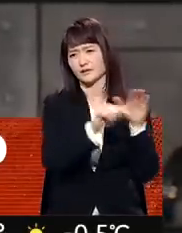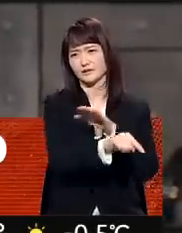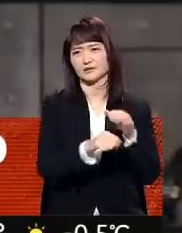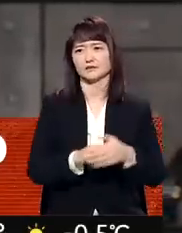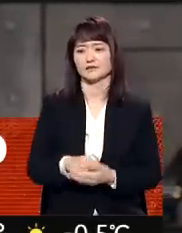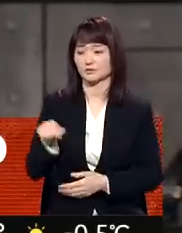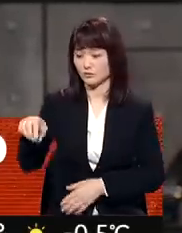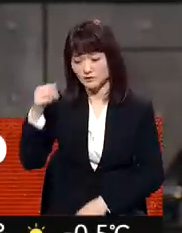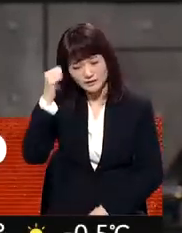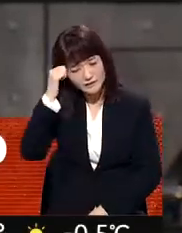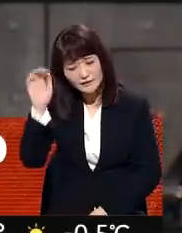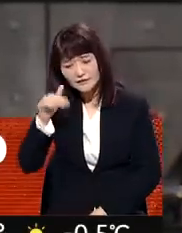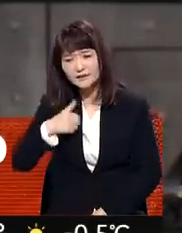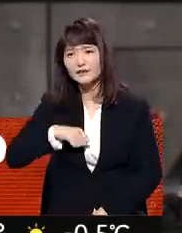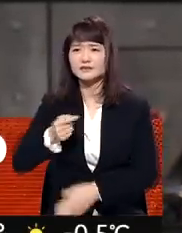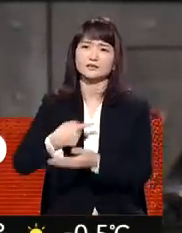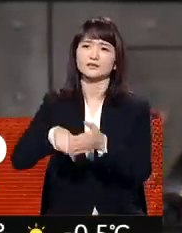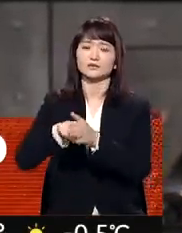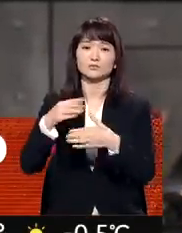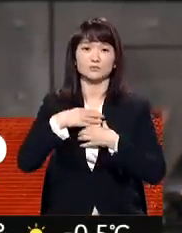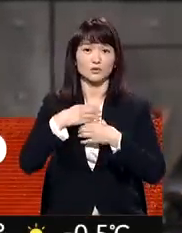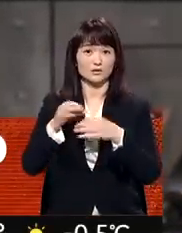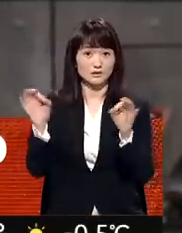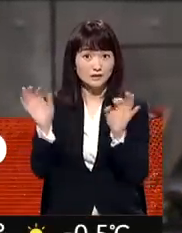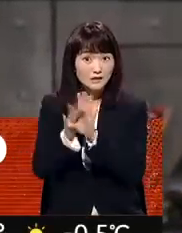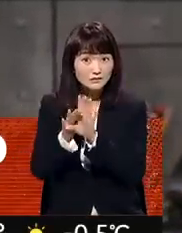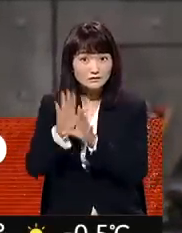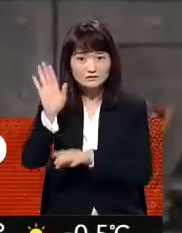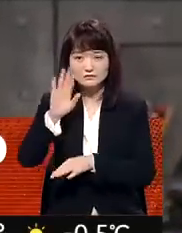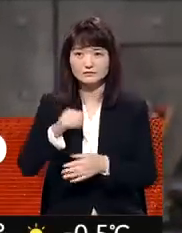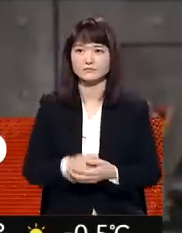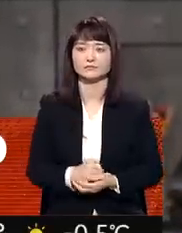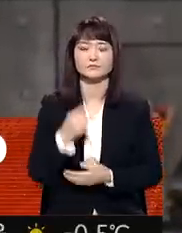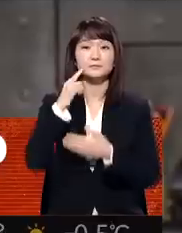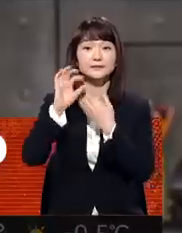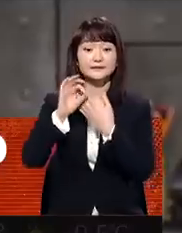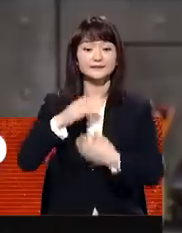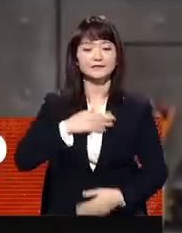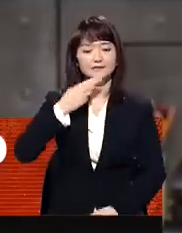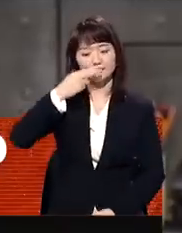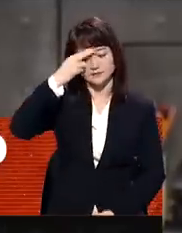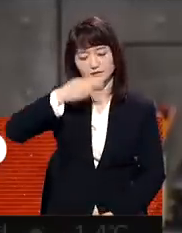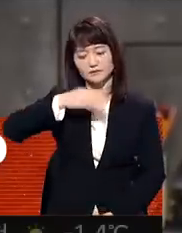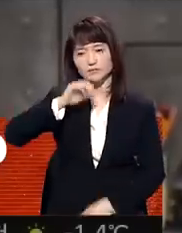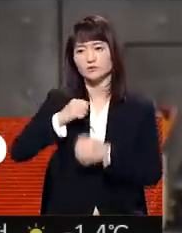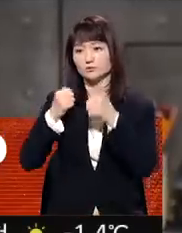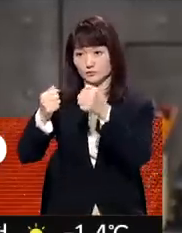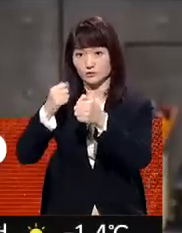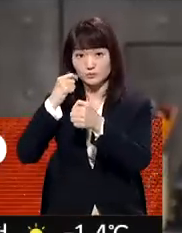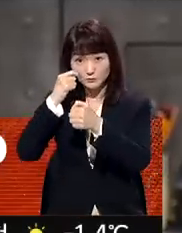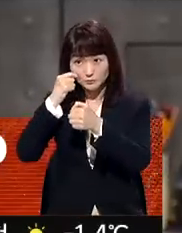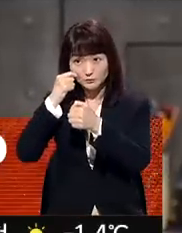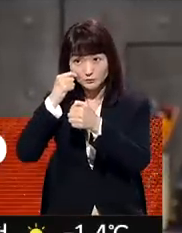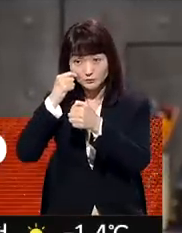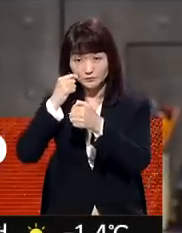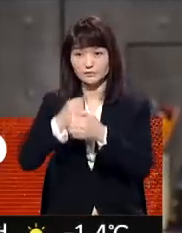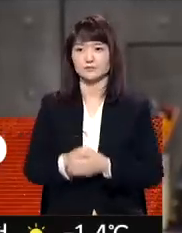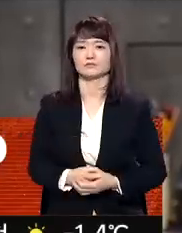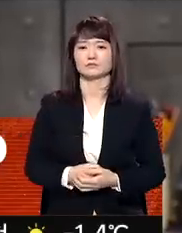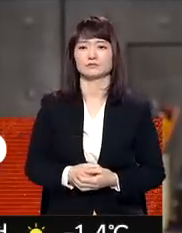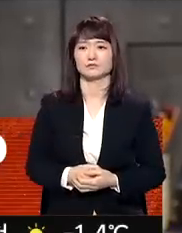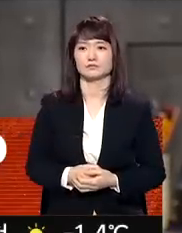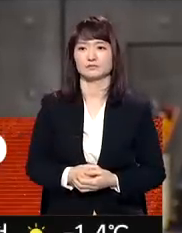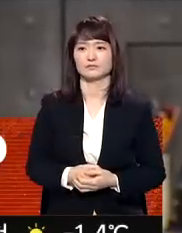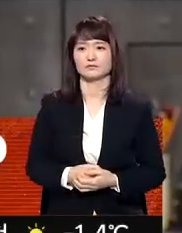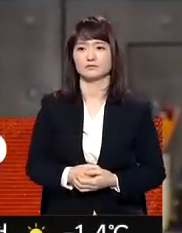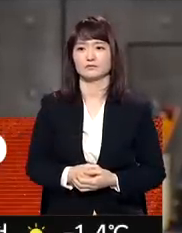안 합니다 왜 아들을 위해 평온을 깹니까 만약에 제가 술을 먹어서 운전을 못할 상태가 됐다 그럴 경우에는 당연히